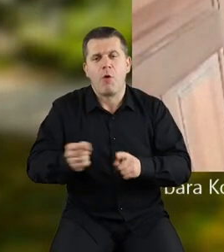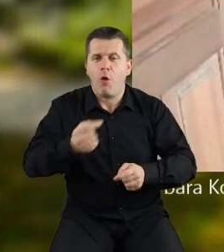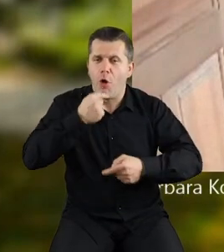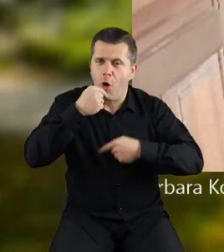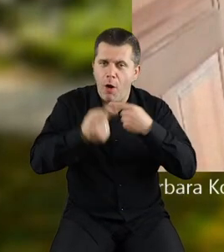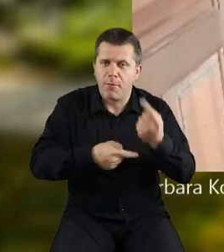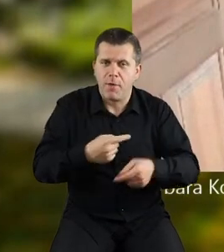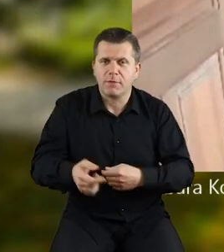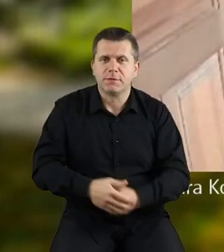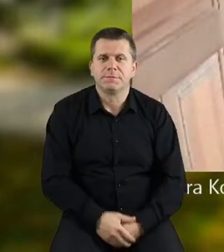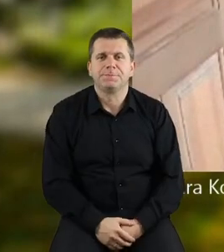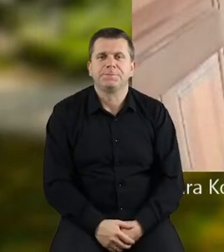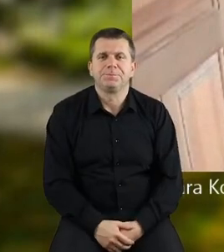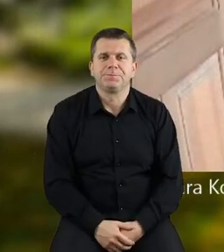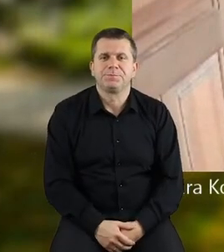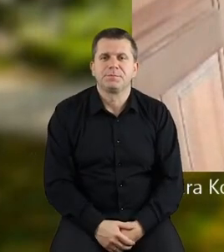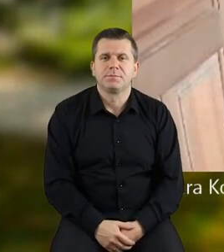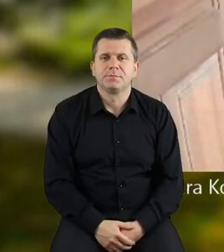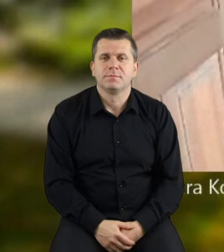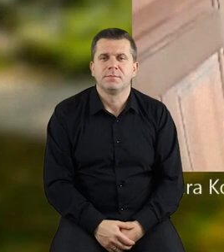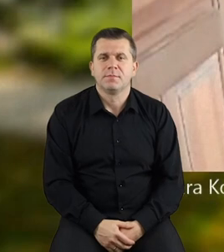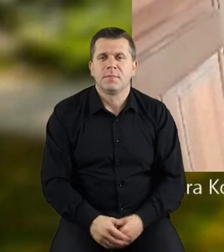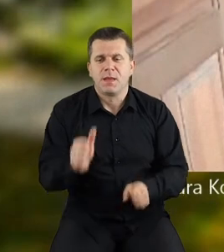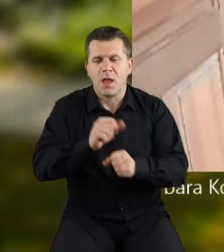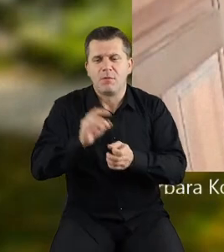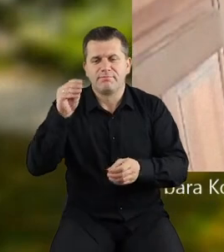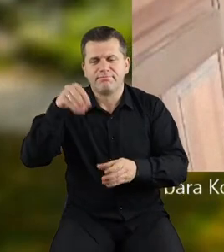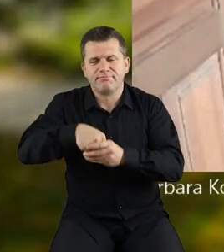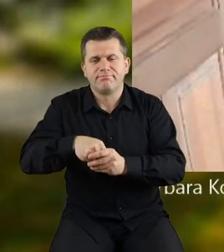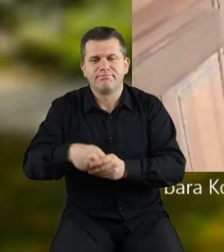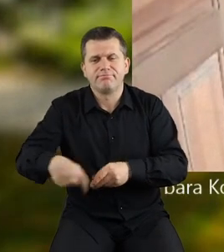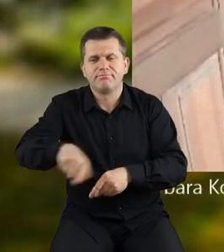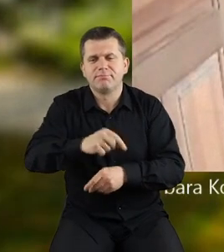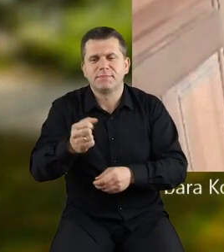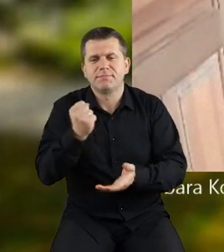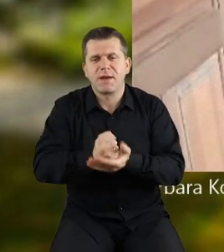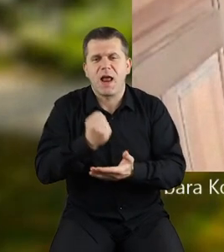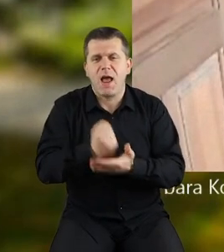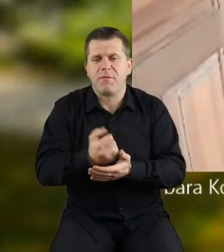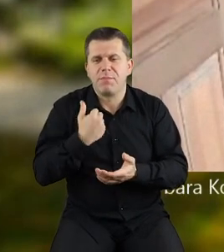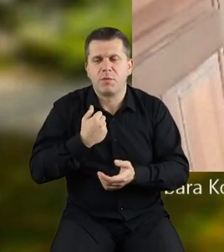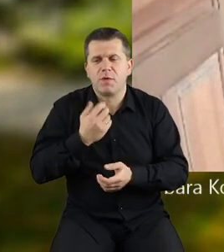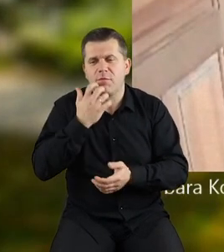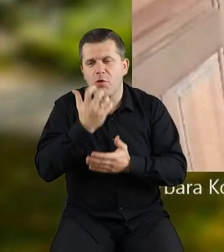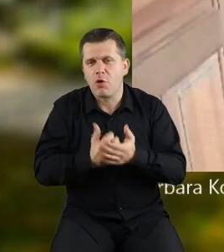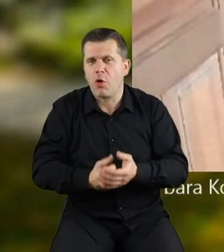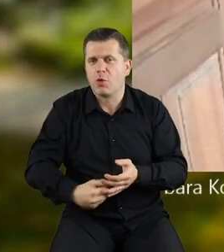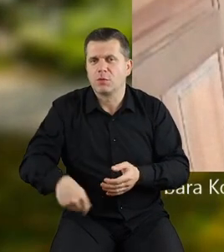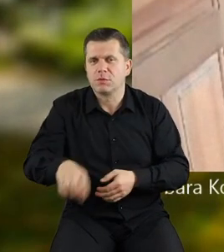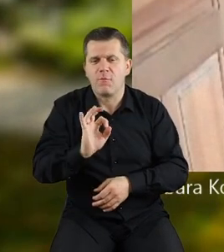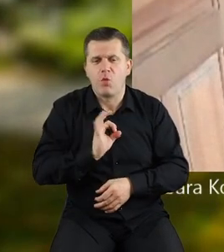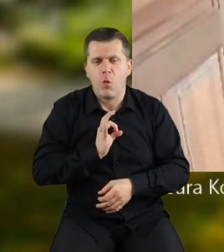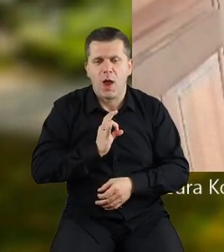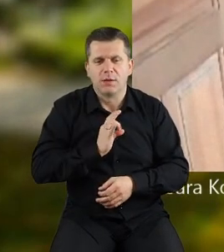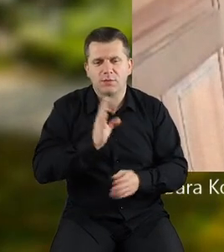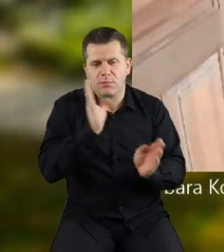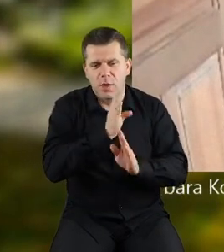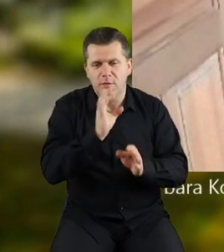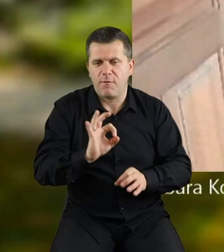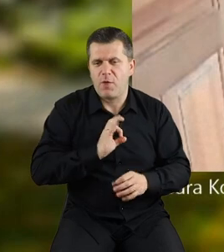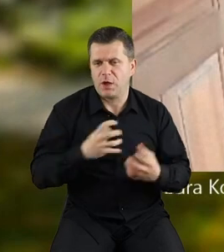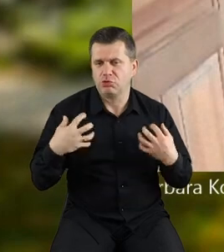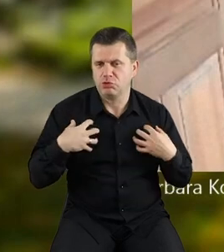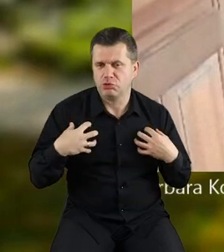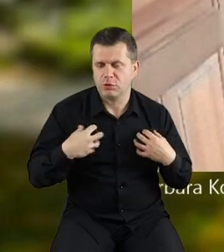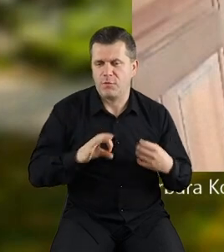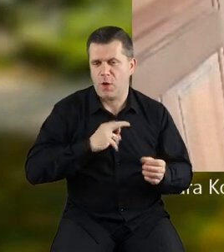odrobinę opowieścią bytowską. Gdzieś tam są wątki, które czerpałam garściami z własnego podwórka,